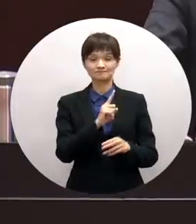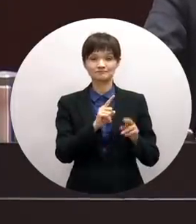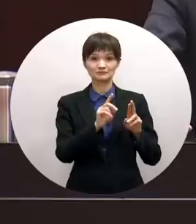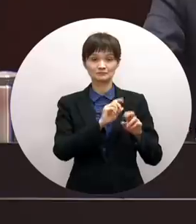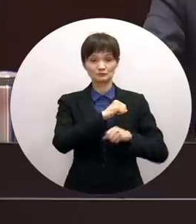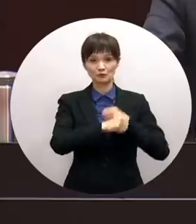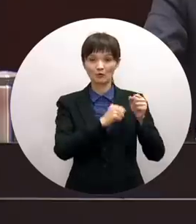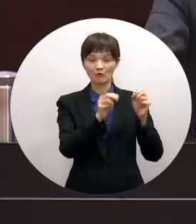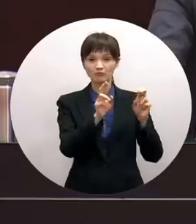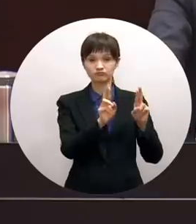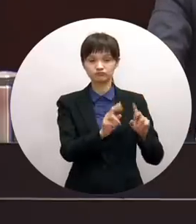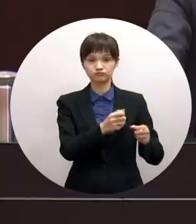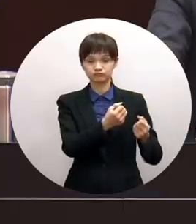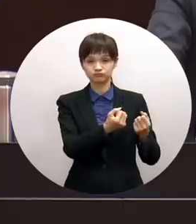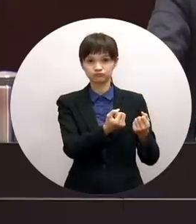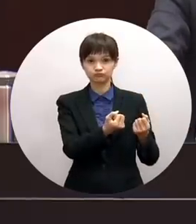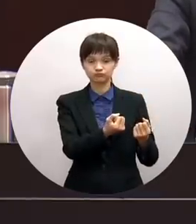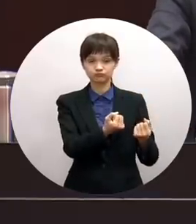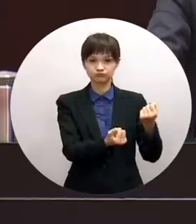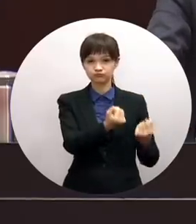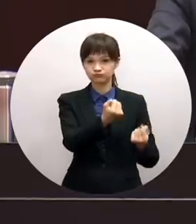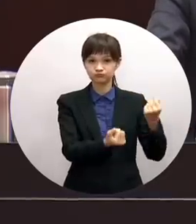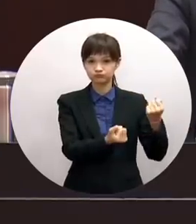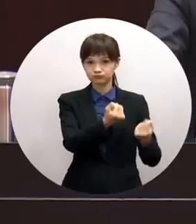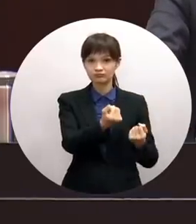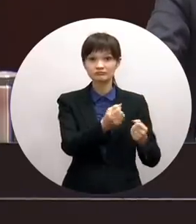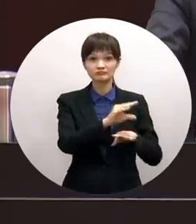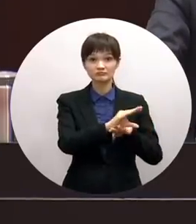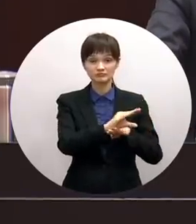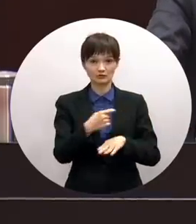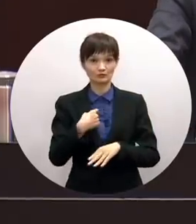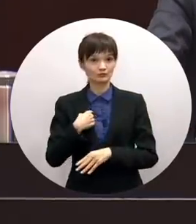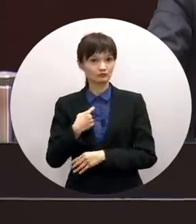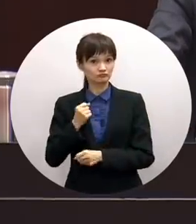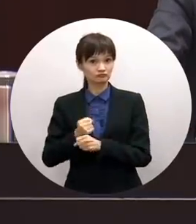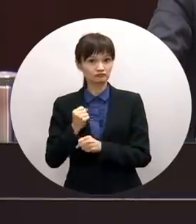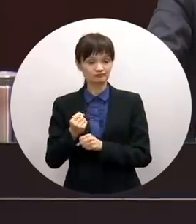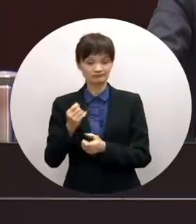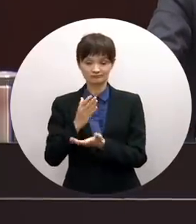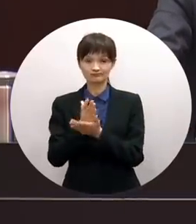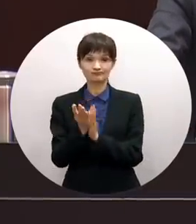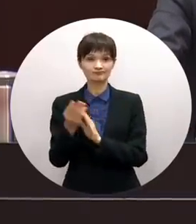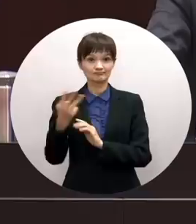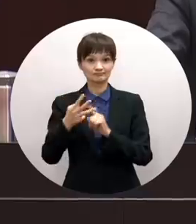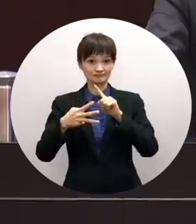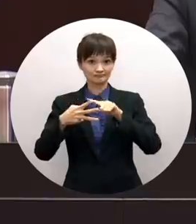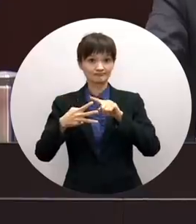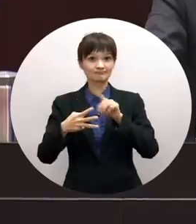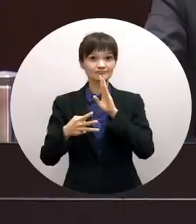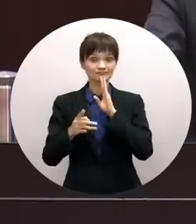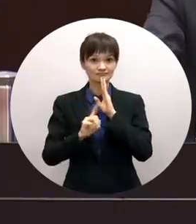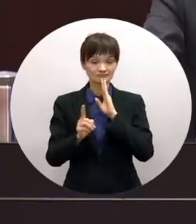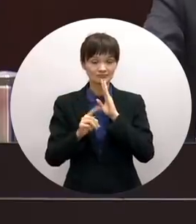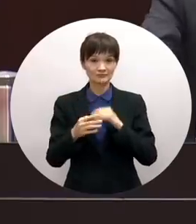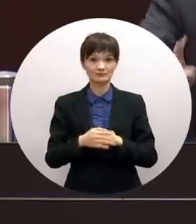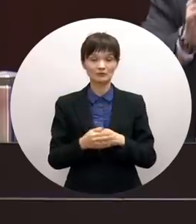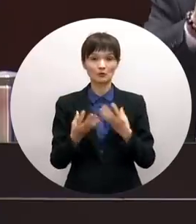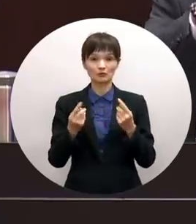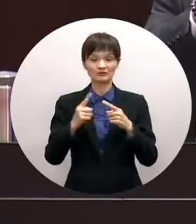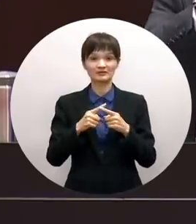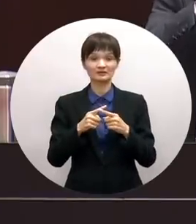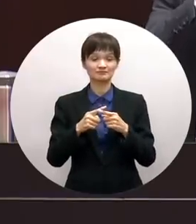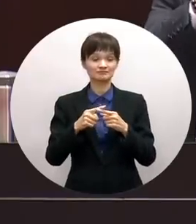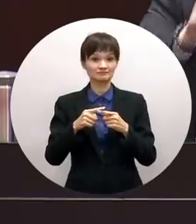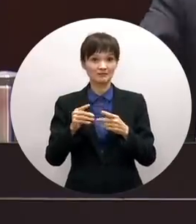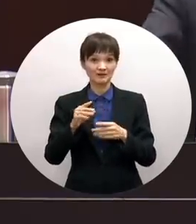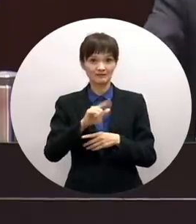方面呢，台湾做三件事情。第一个就是这个无人载具创新试验条例，就是